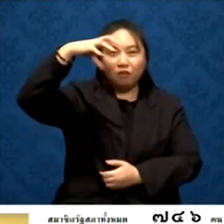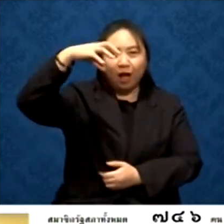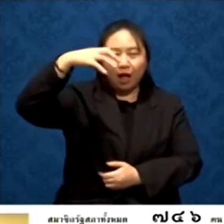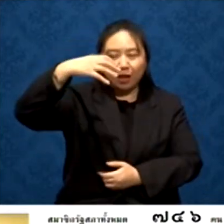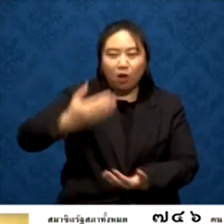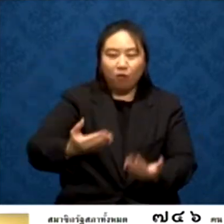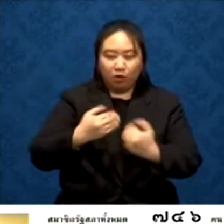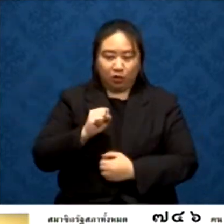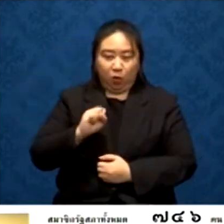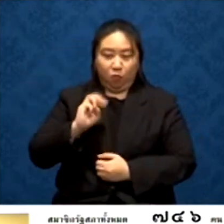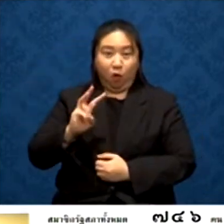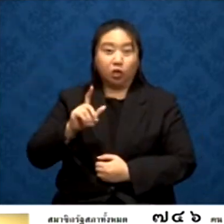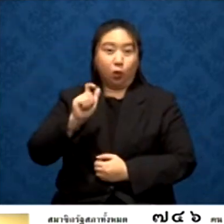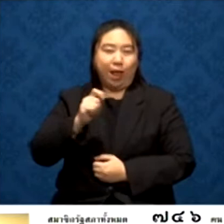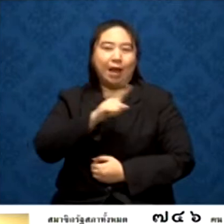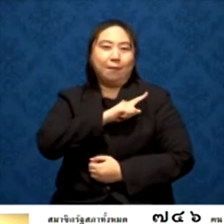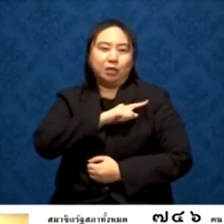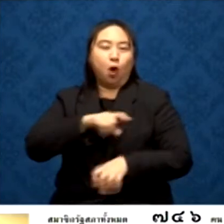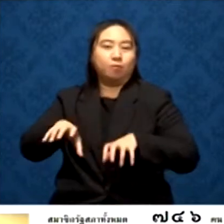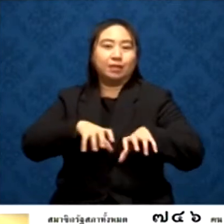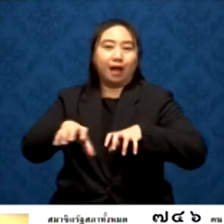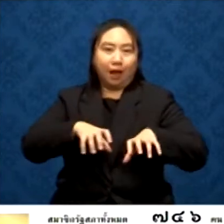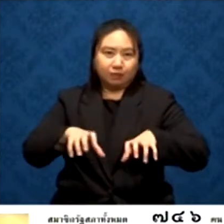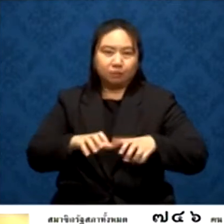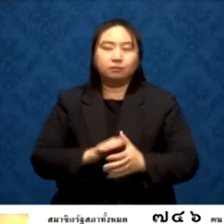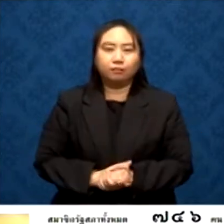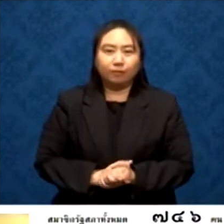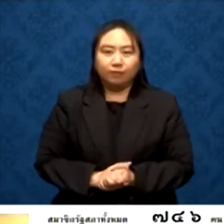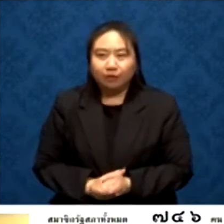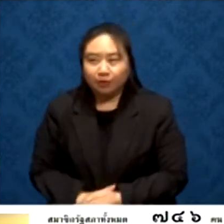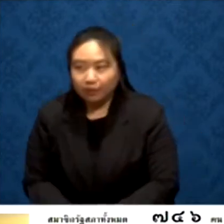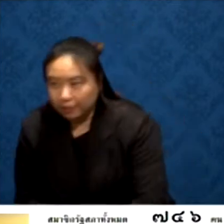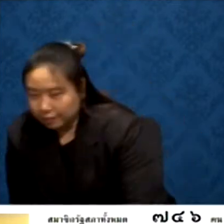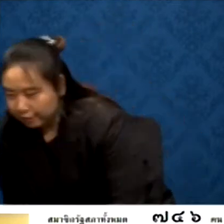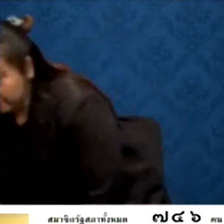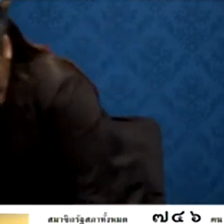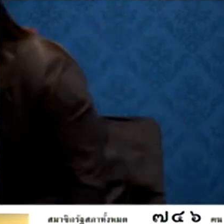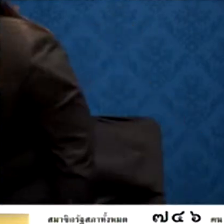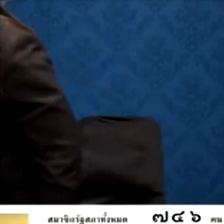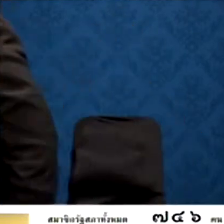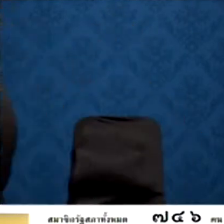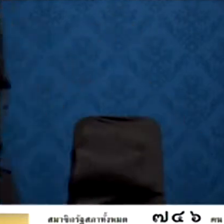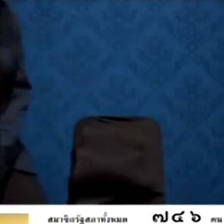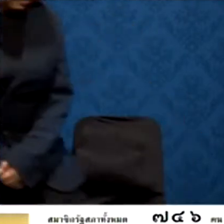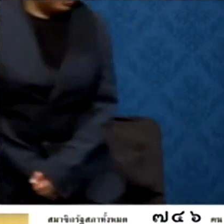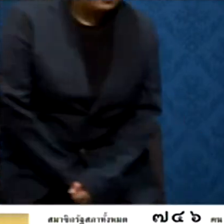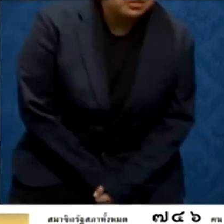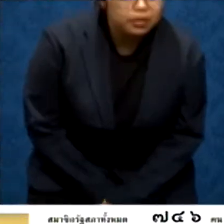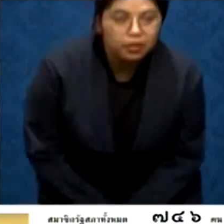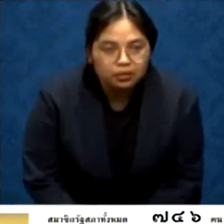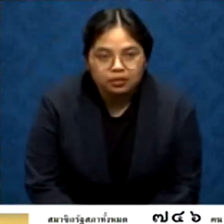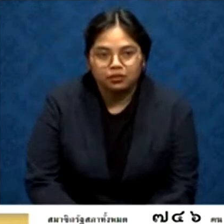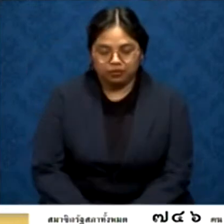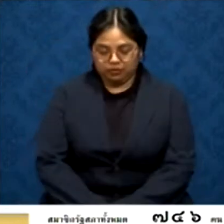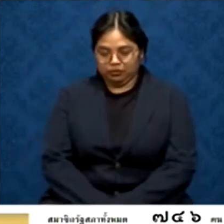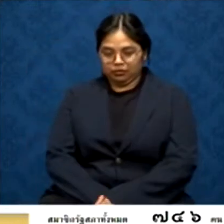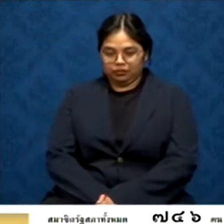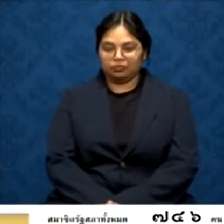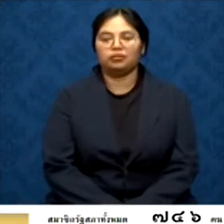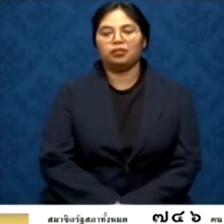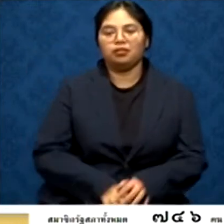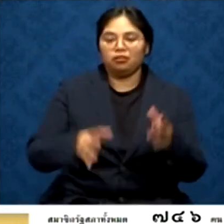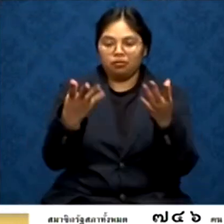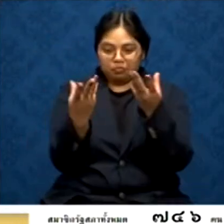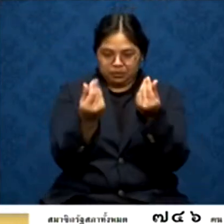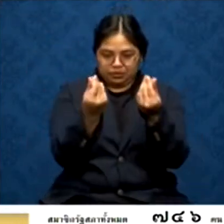การที่มีเผด็จการหนุนหลังเหล่านี้ก็ยังมีส่วนพัวพันกับการไล่ที่ชาวบ้านในประเทศนั้นเพื่อเอามา